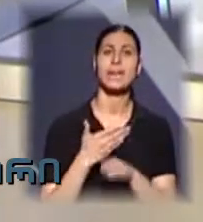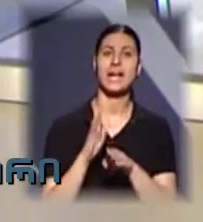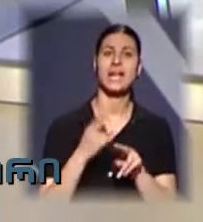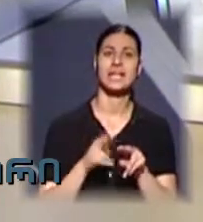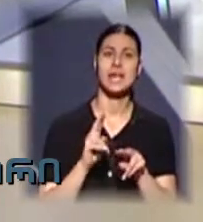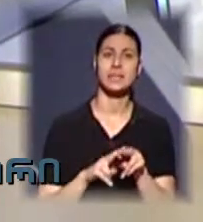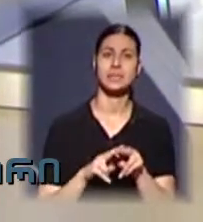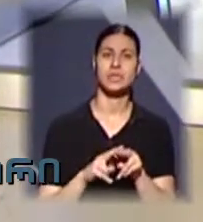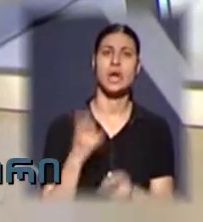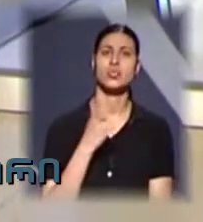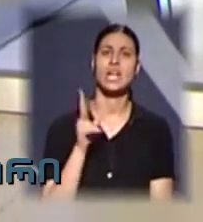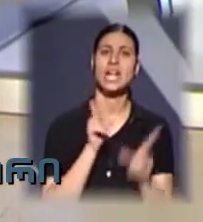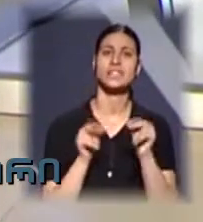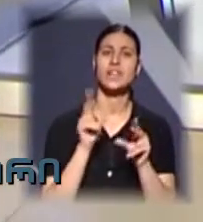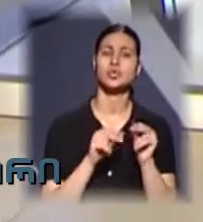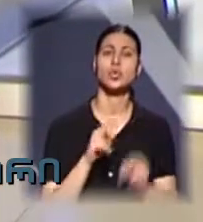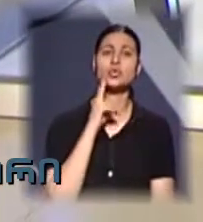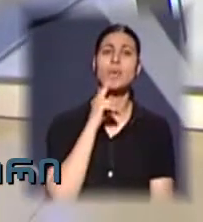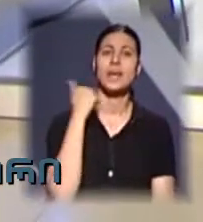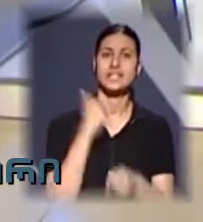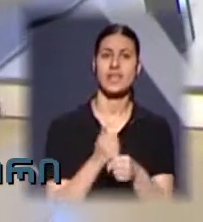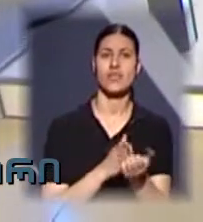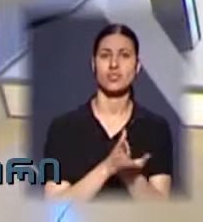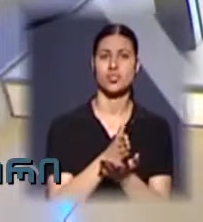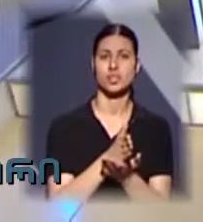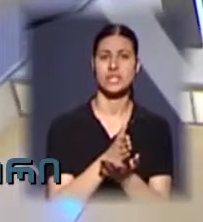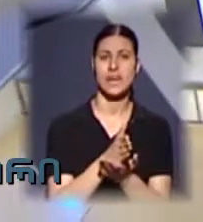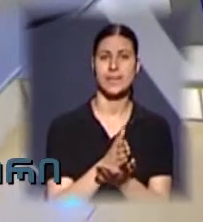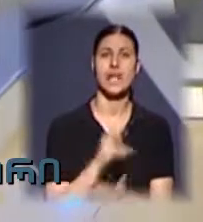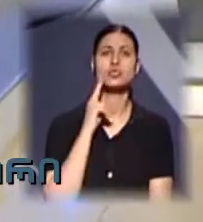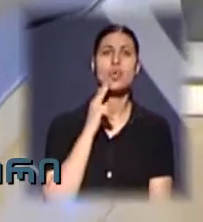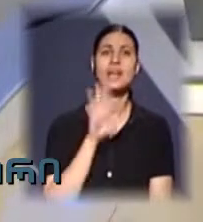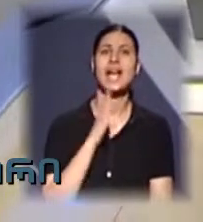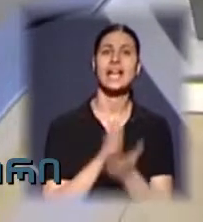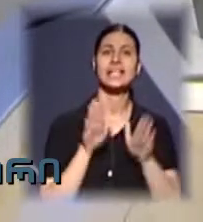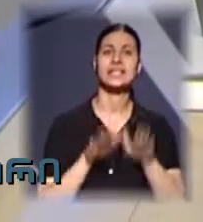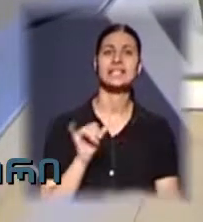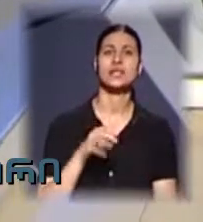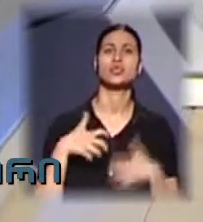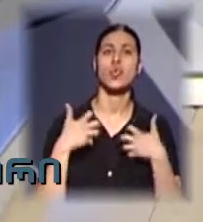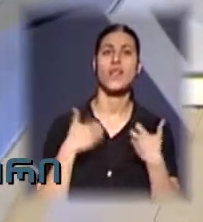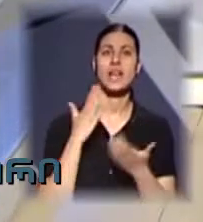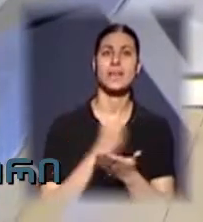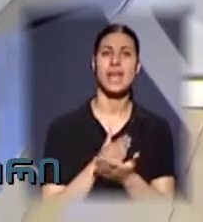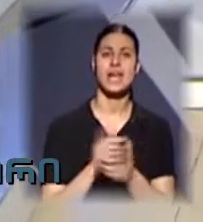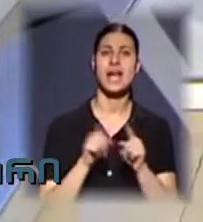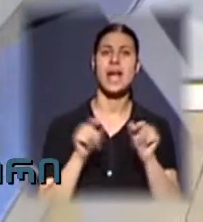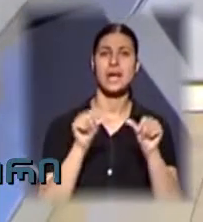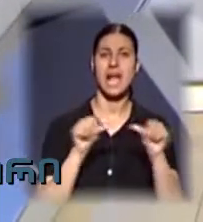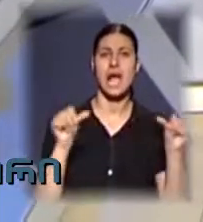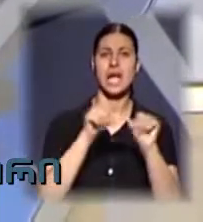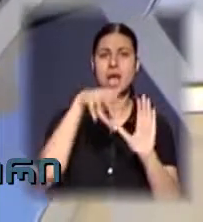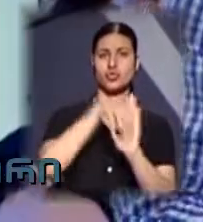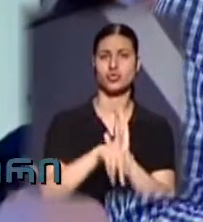ამისა უნდა გავითვალისწინოთ ზოოპარკის მთავარი ფუნქციები, ხო? ზოოპარკი არ არის ადგილი, სადაც ცხოველები არიან გალიებში